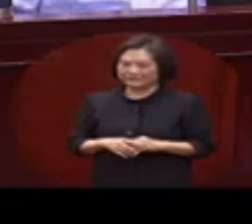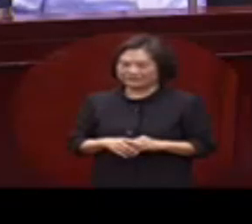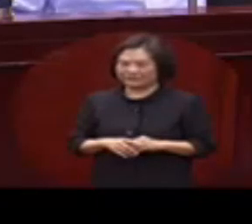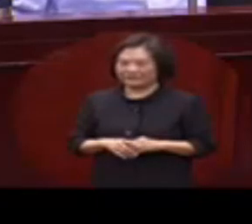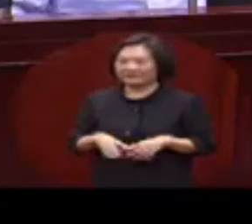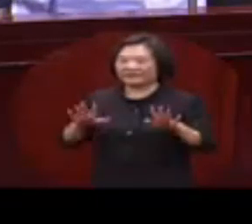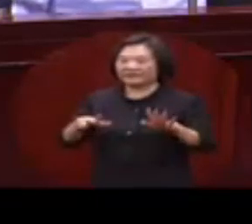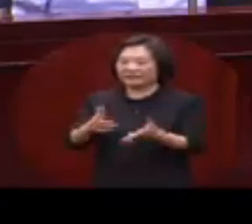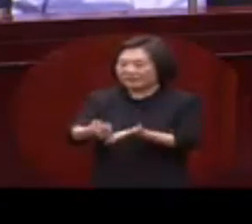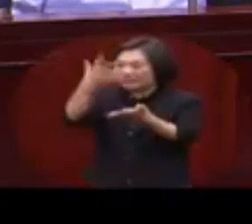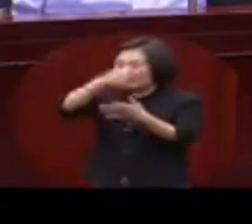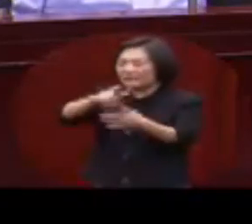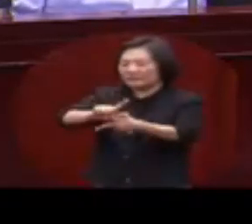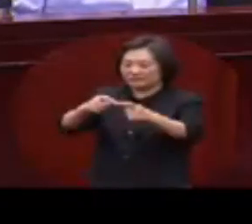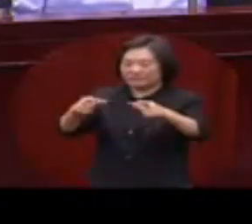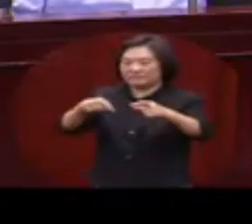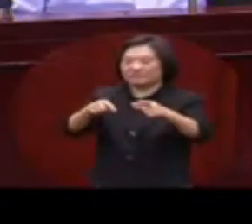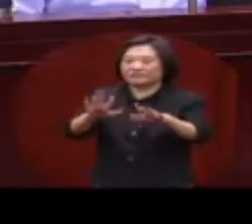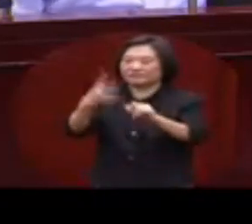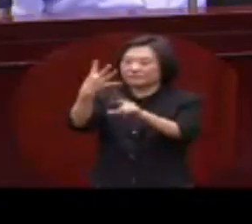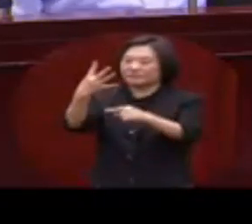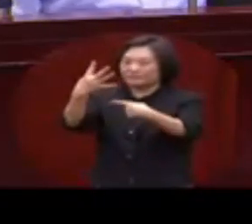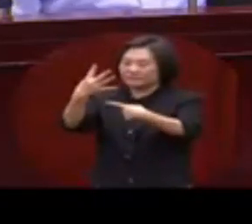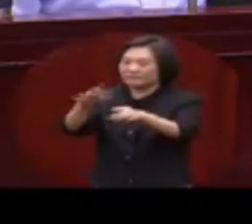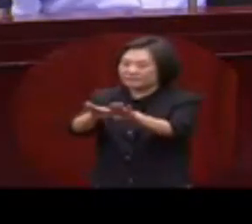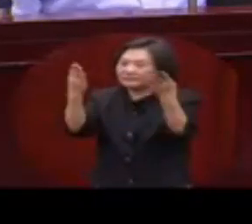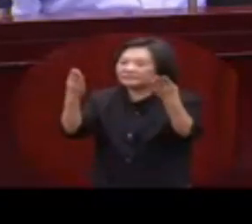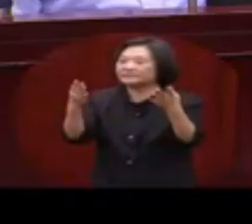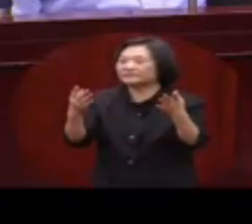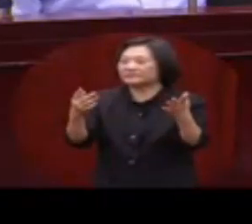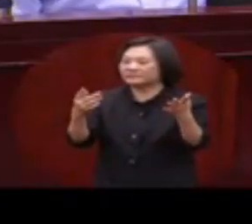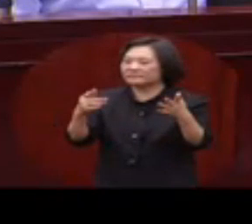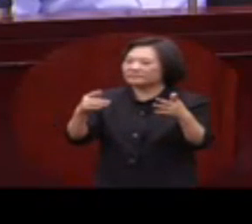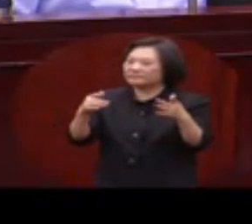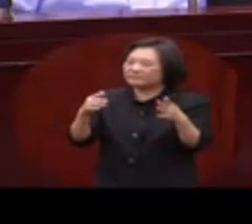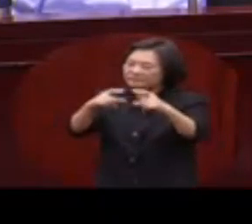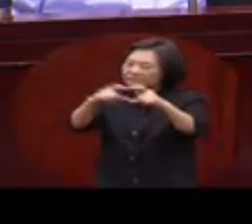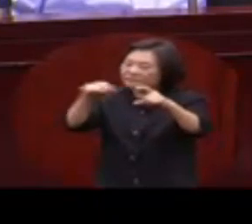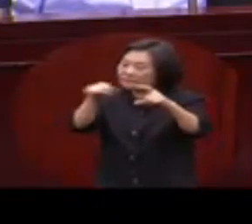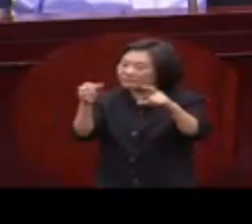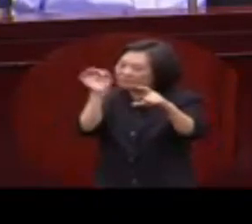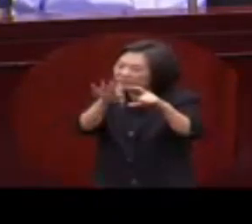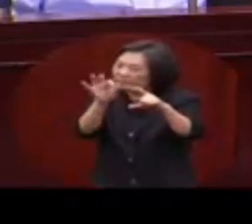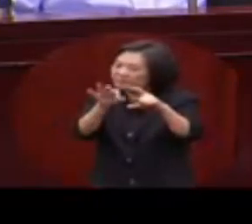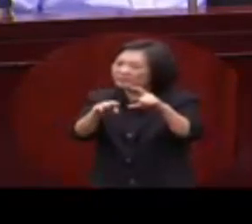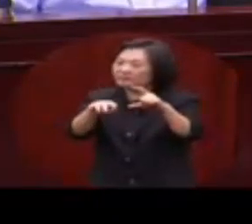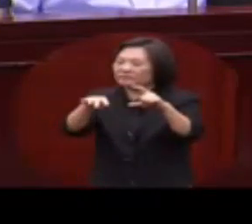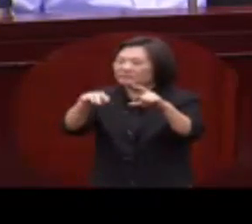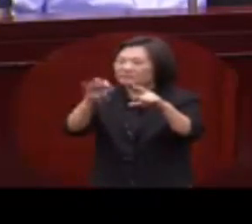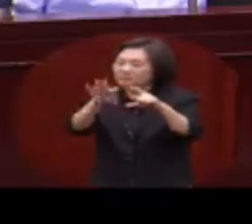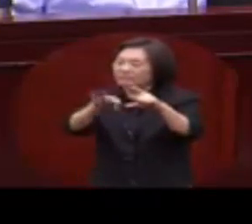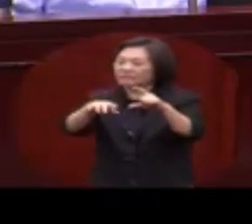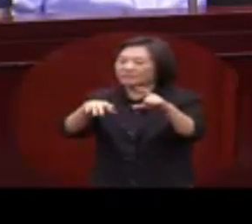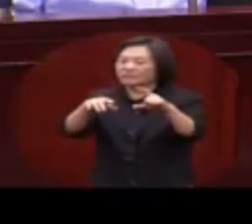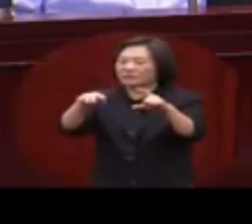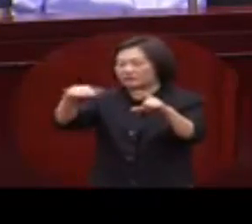敬老卡哦，从今年的四月开始的哈，大概。每一次可以补助